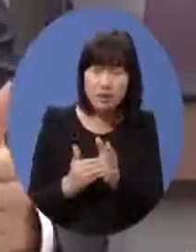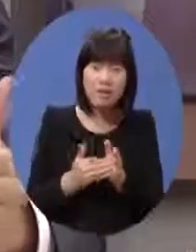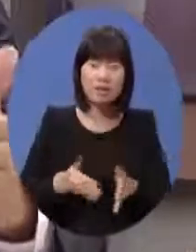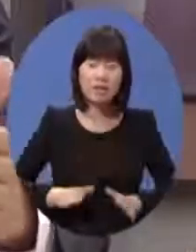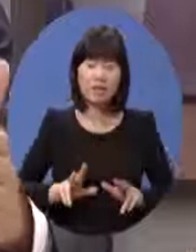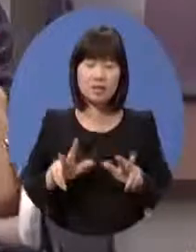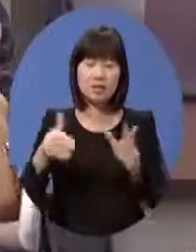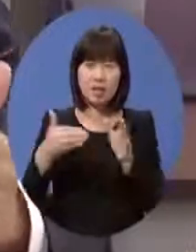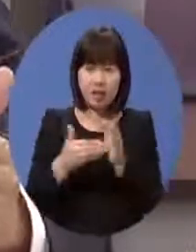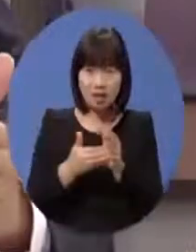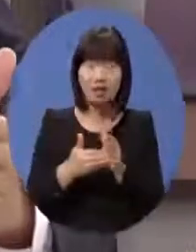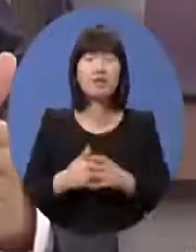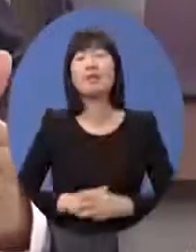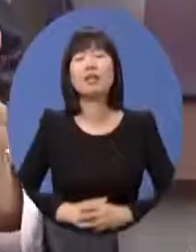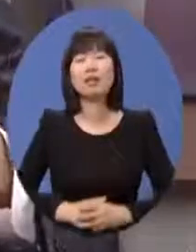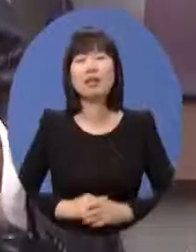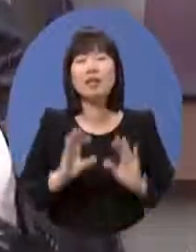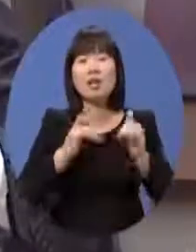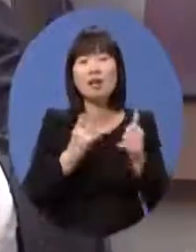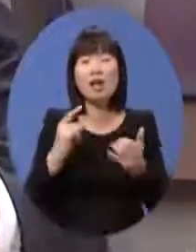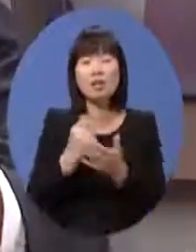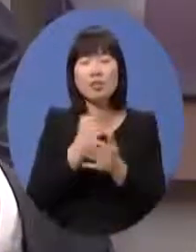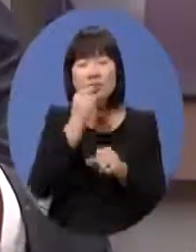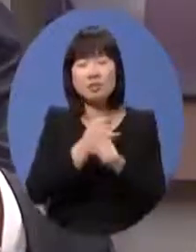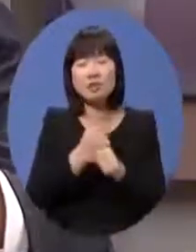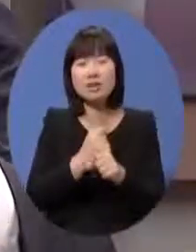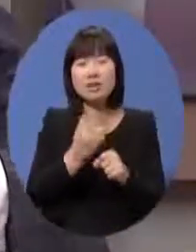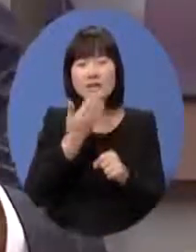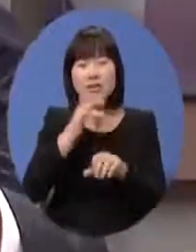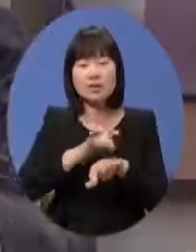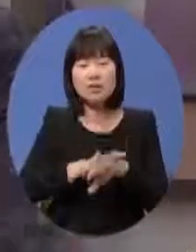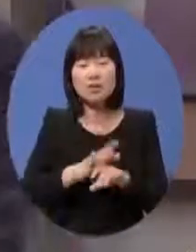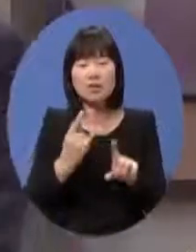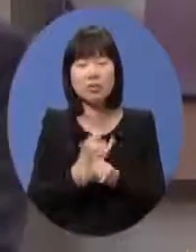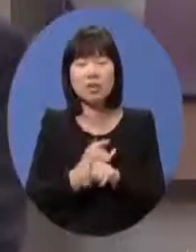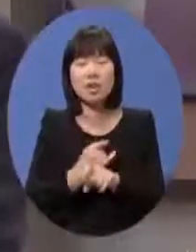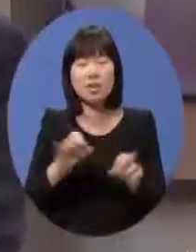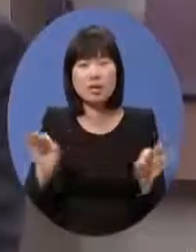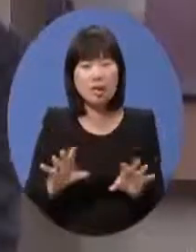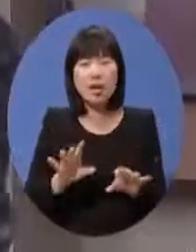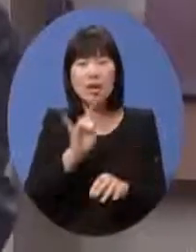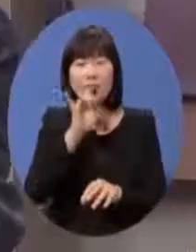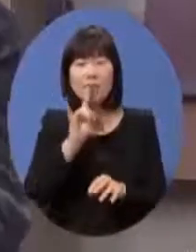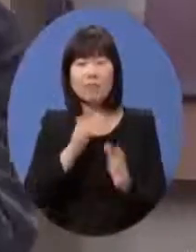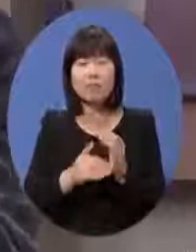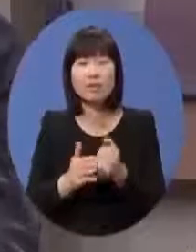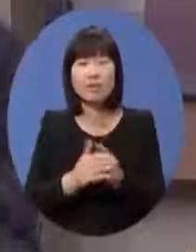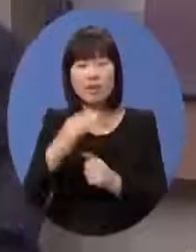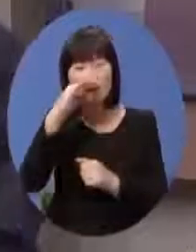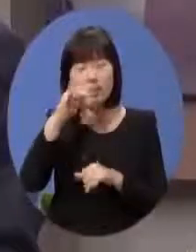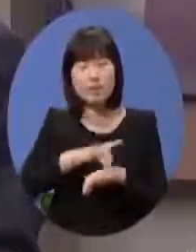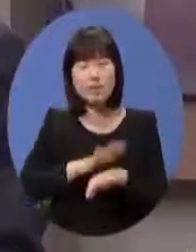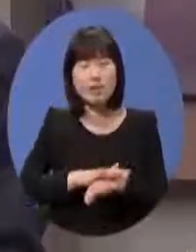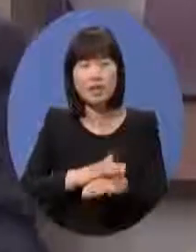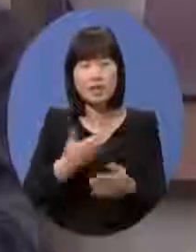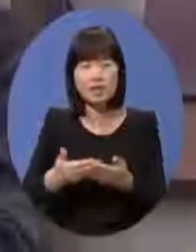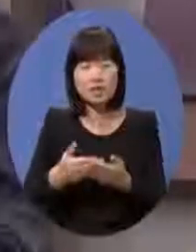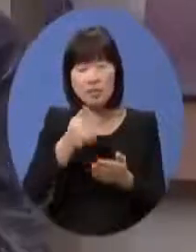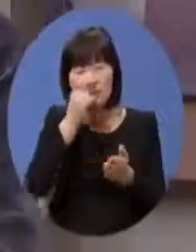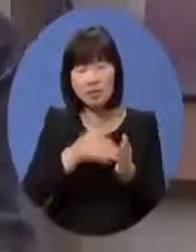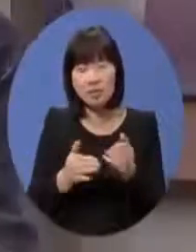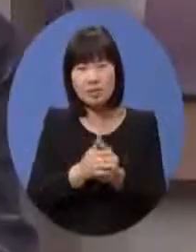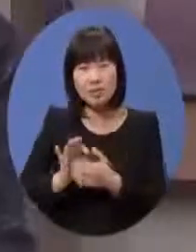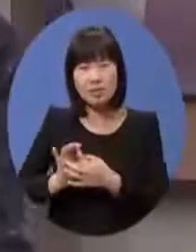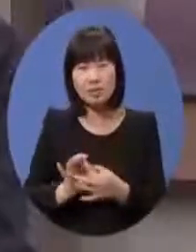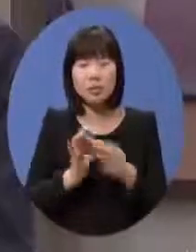태어나서부터 지금까지 이제 애들한테 갖고 있는 그 만들어진 식습관이기 때문에 이걸 고치는데 하루아침에 안 돼요. 그래서 바른 식습관을 그림을 그려가지고